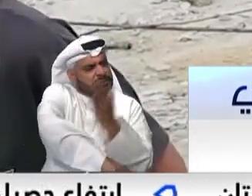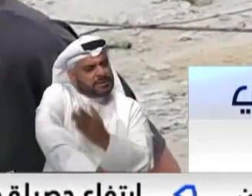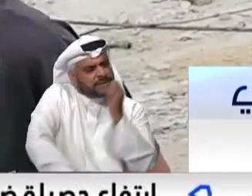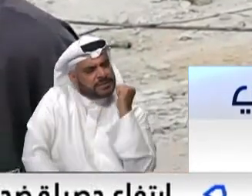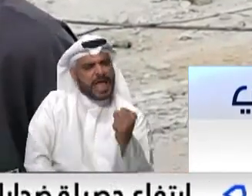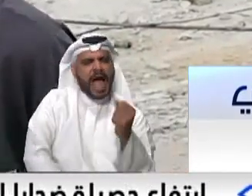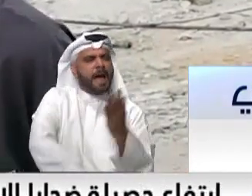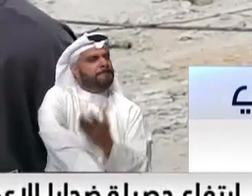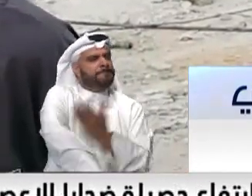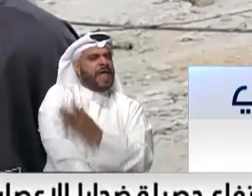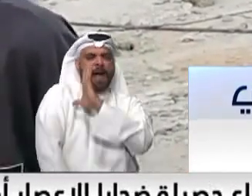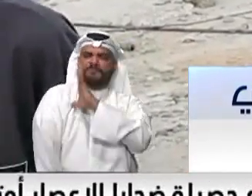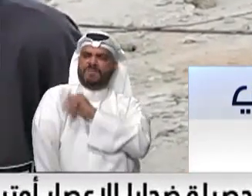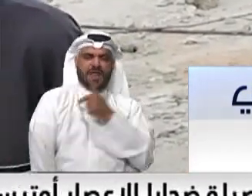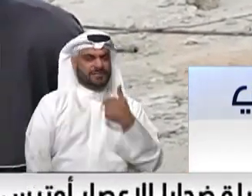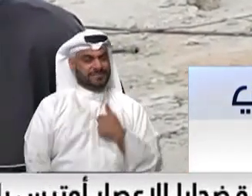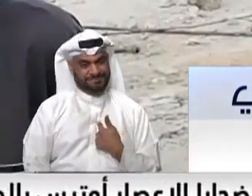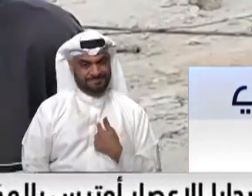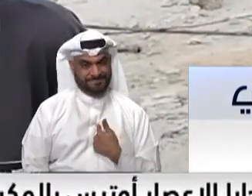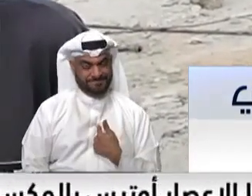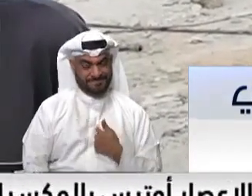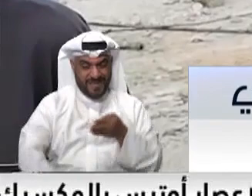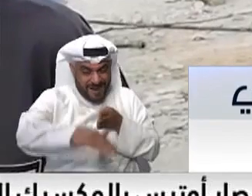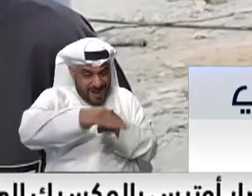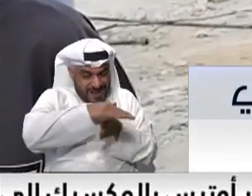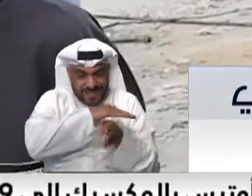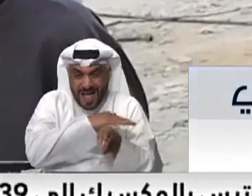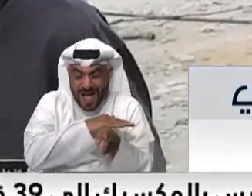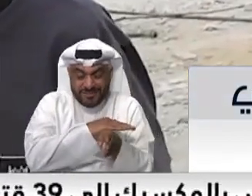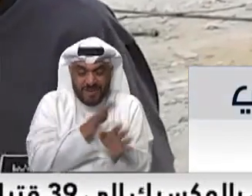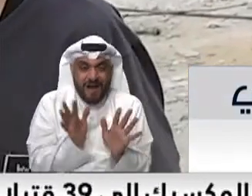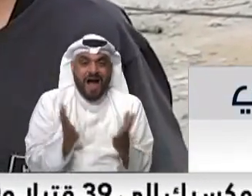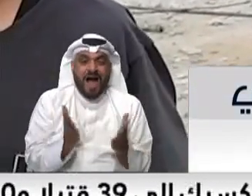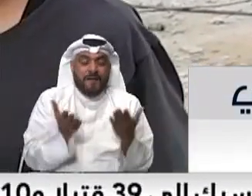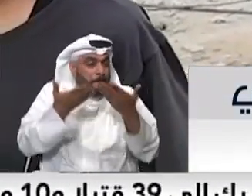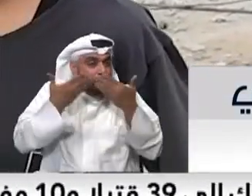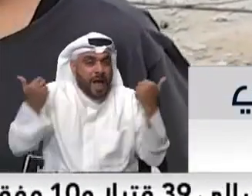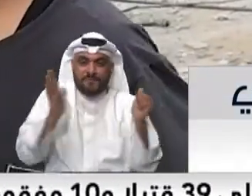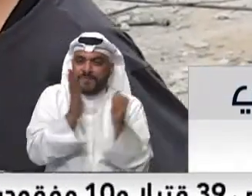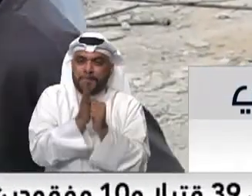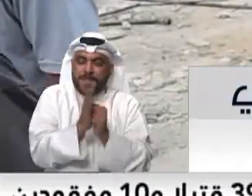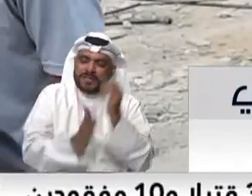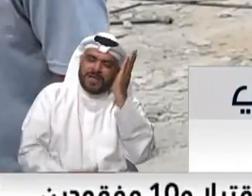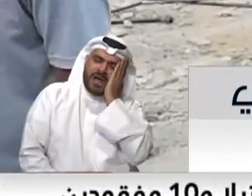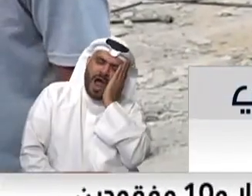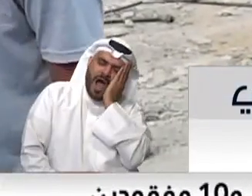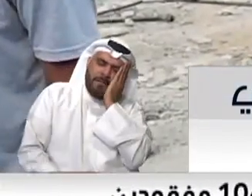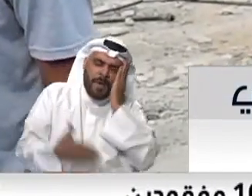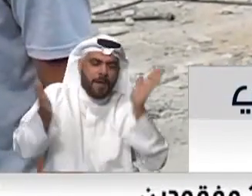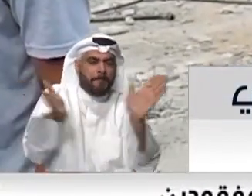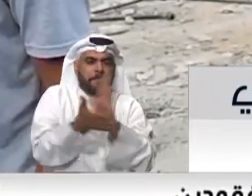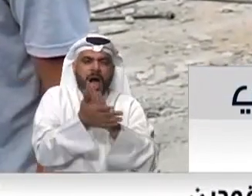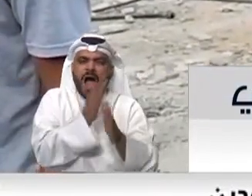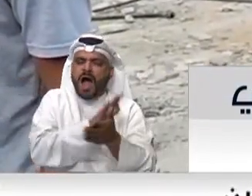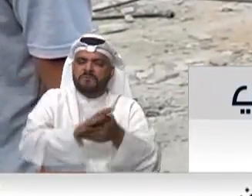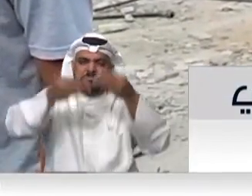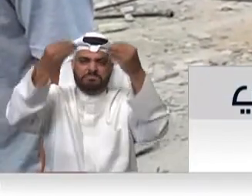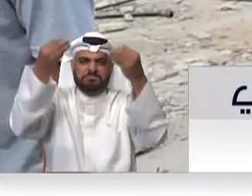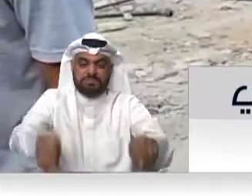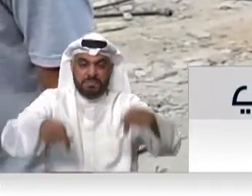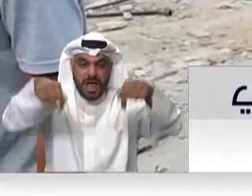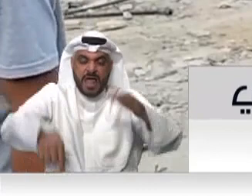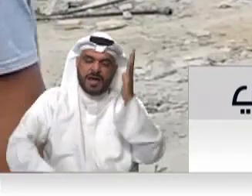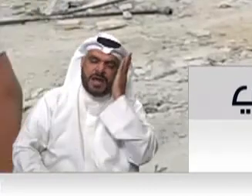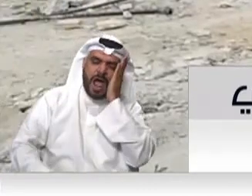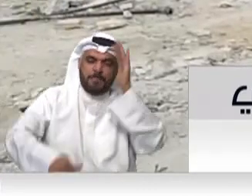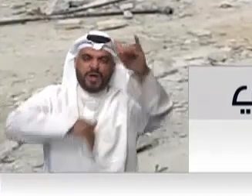حقيقة الذين نزحوا لهذه البيوت الآمنة من أجل أن يؤمنوا نفسهم بعض الشيء،